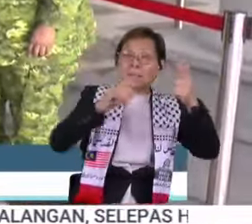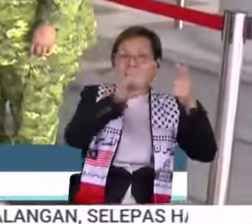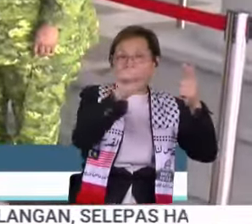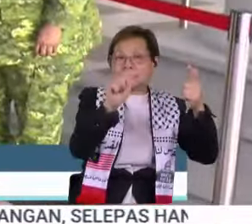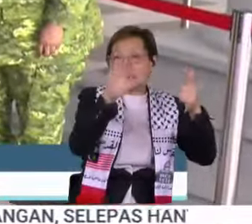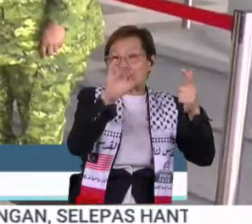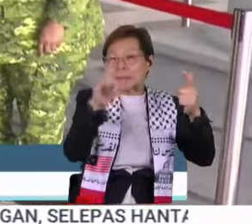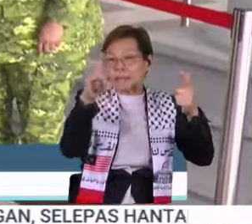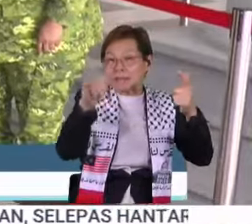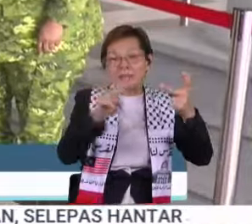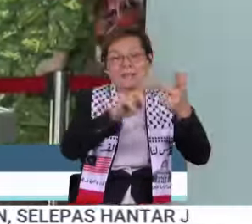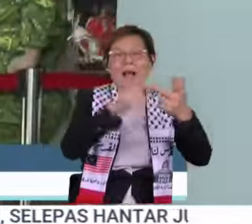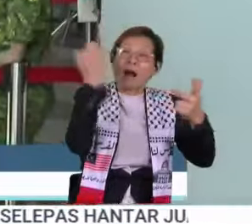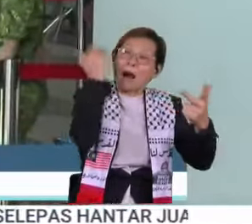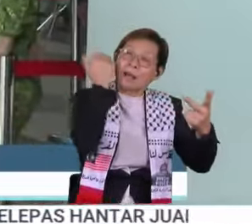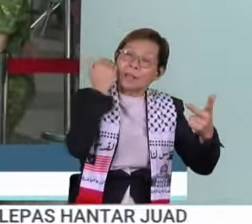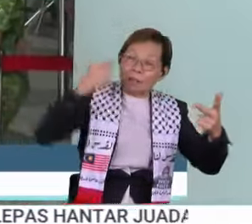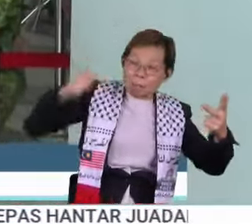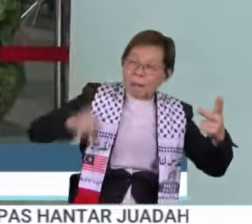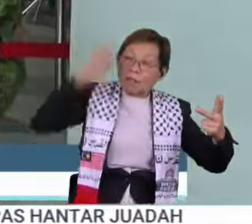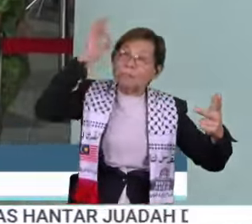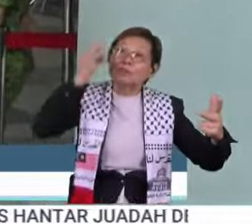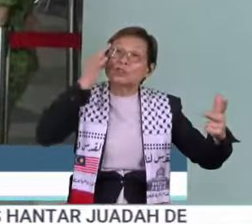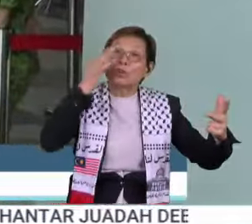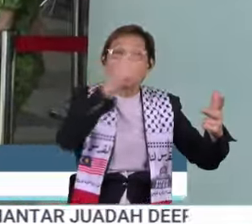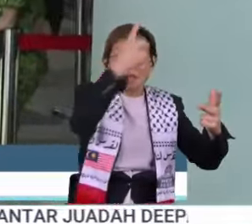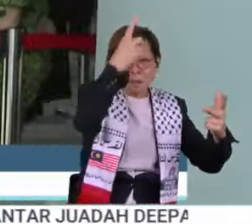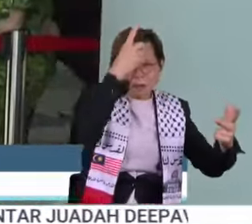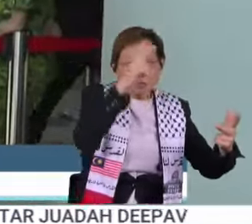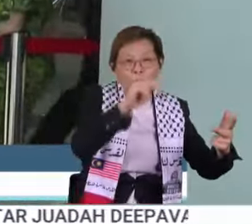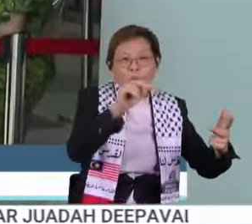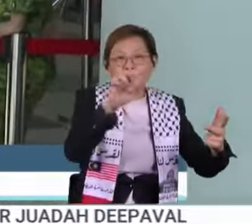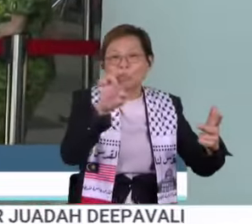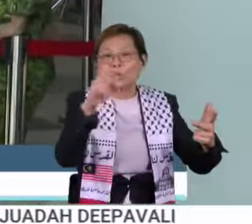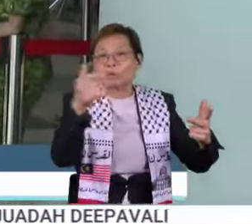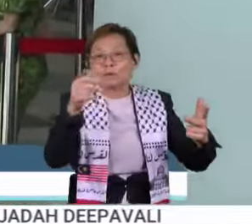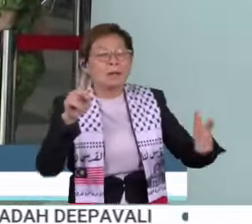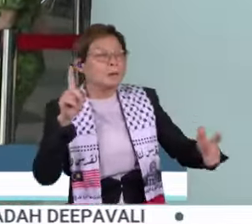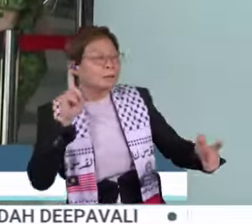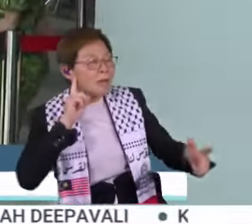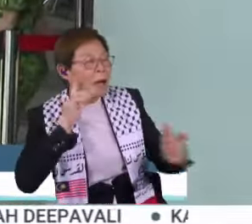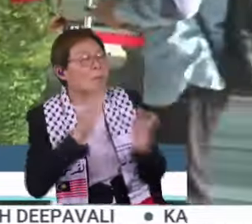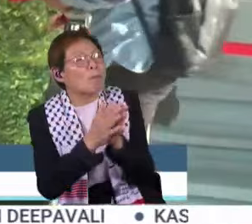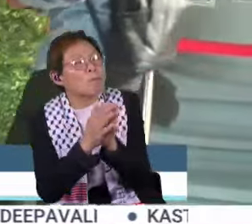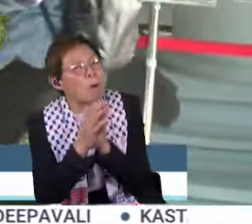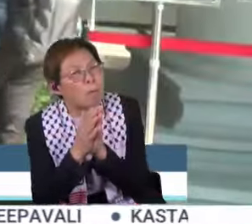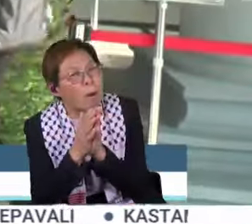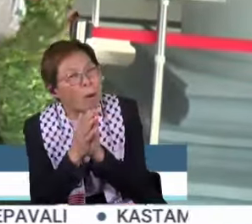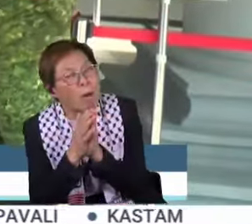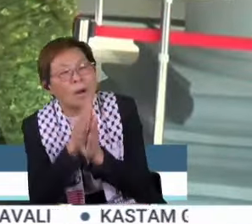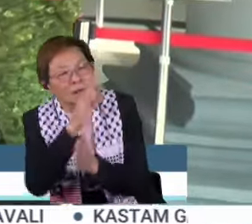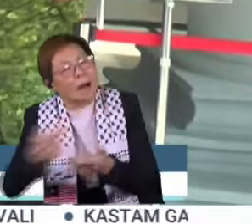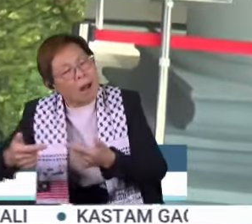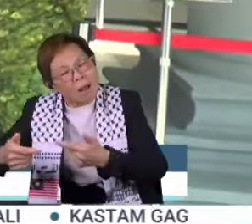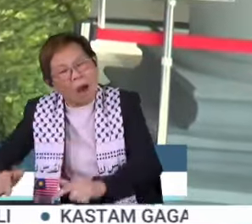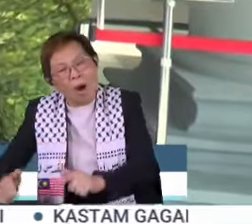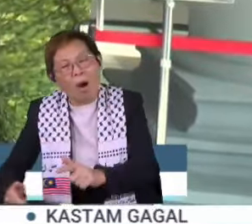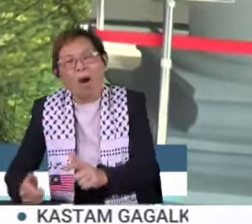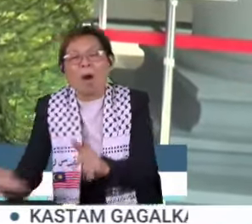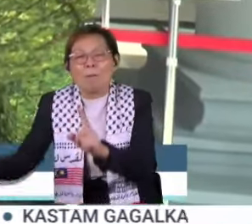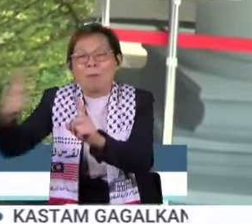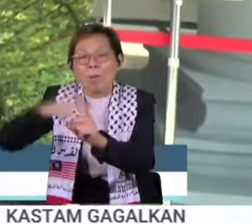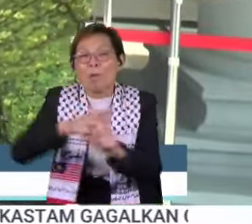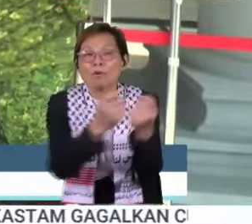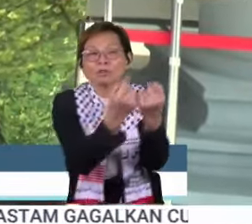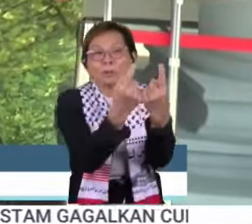Zabidin Muhammad Diah dan Hakim Mahkamah Persekutuan Datuk Nordin Hassan, mendengar permohonan semakan itu dan membenarkan permohonan